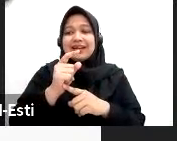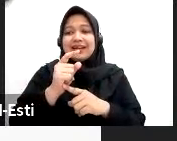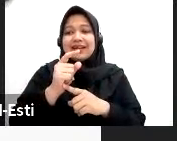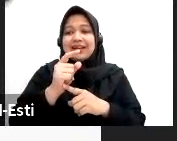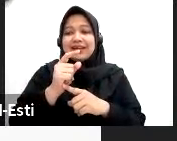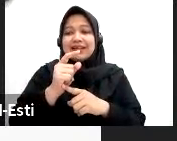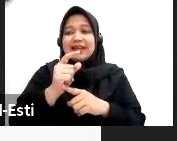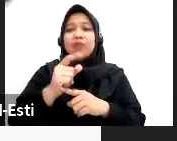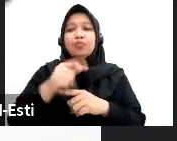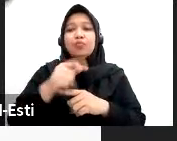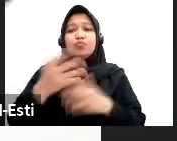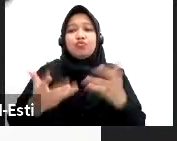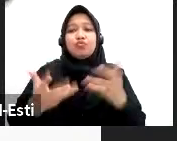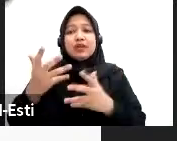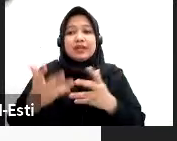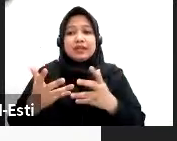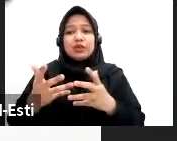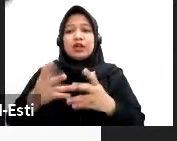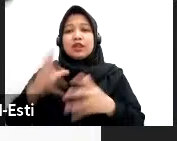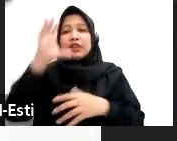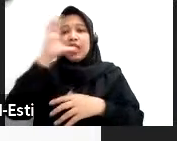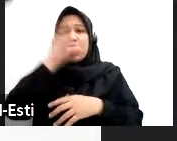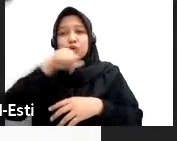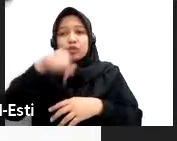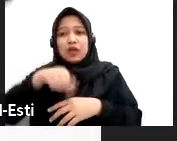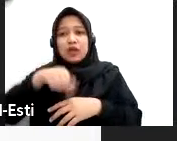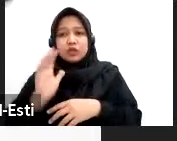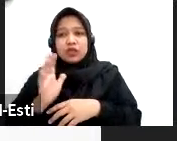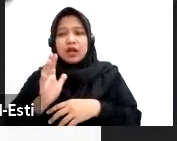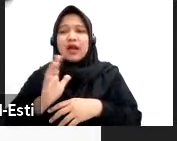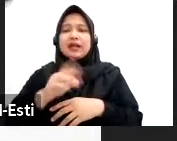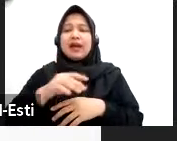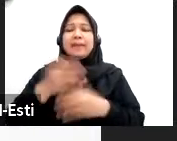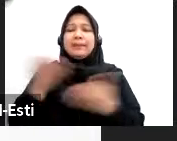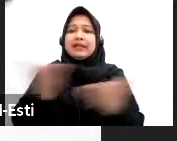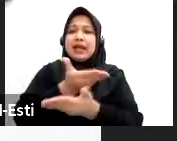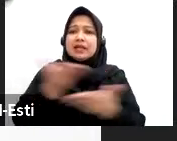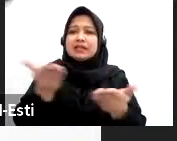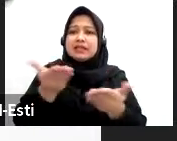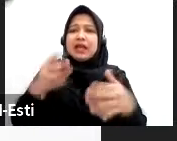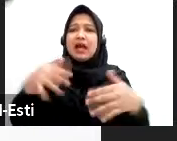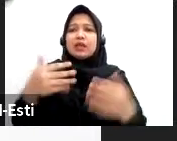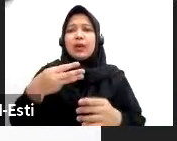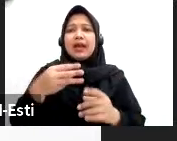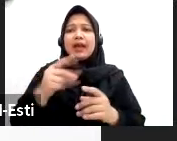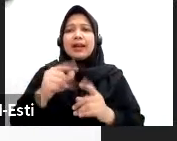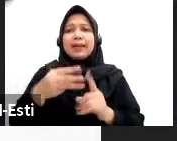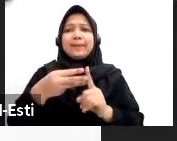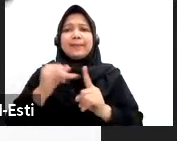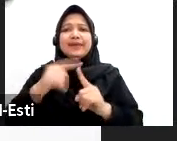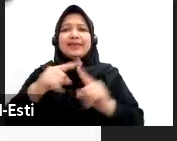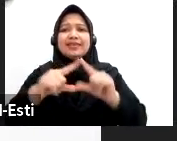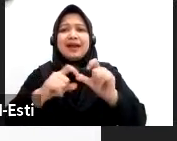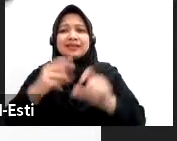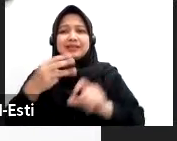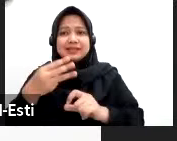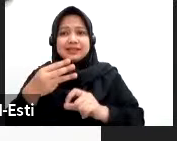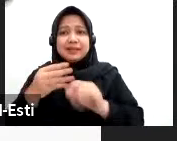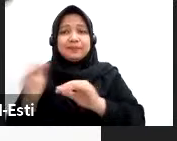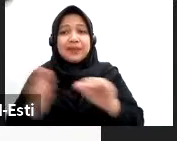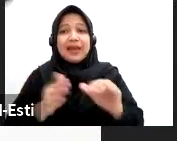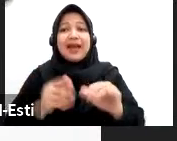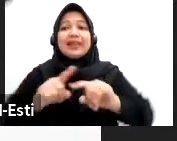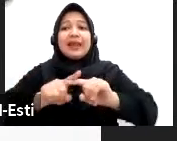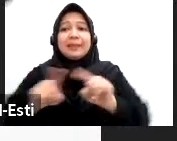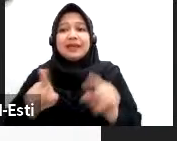saat ini ada mediasi ada arbitase tapi ada juga body art yang merupakan hasil